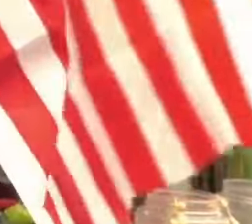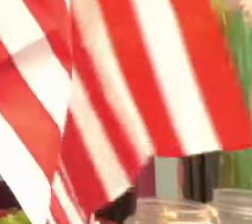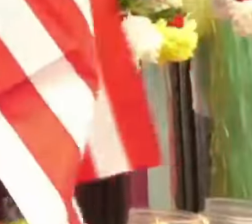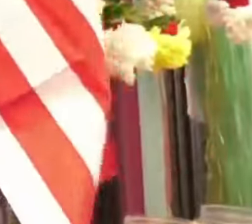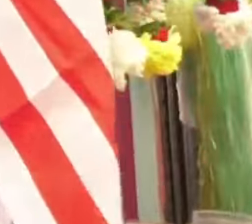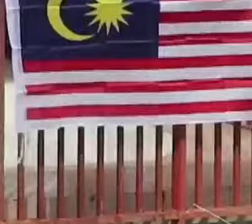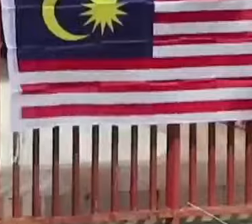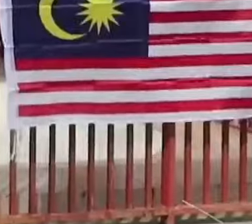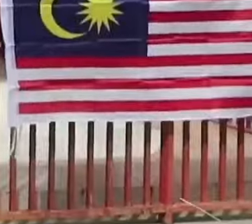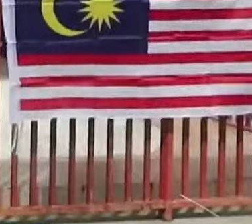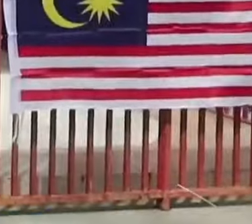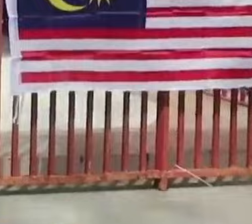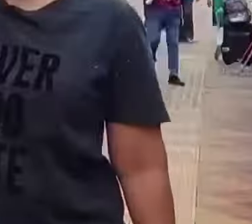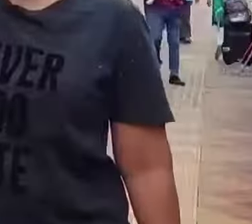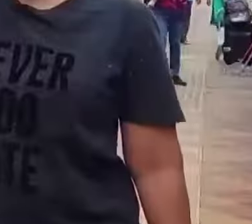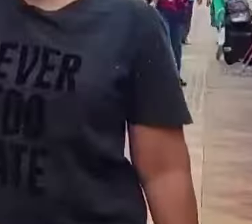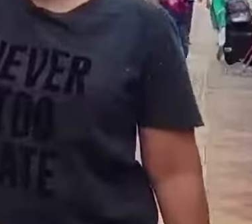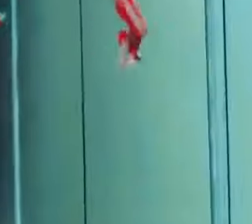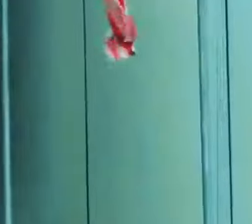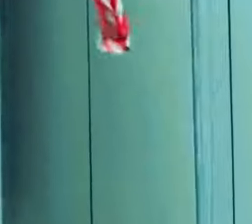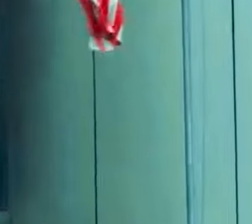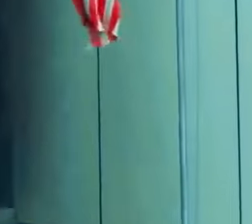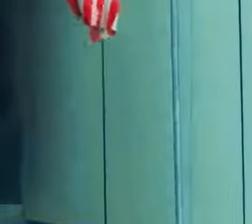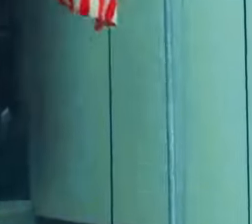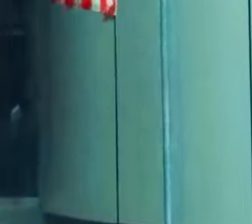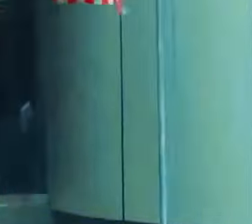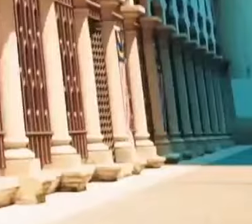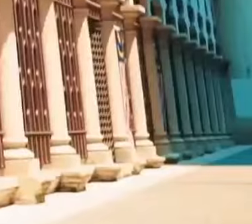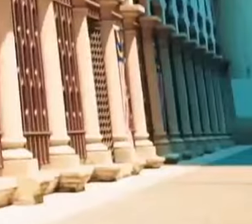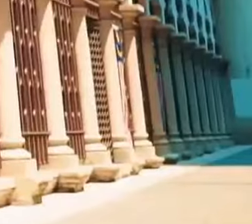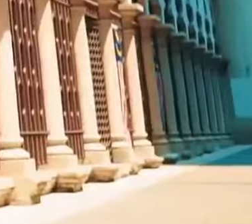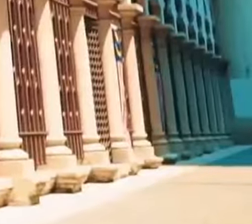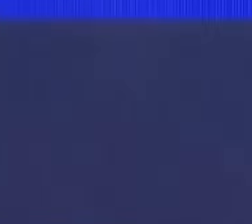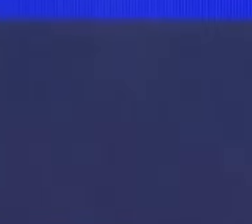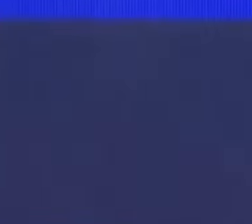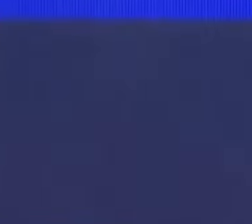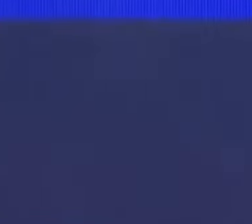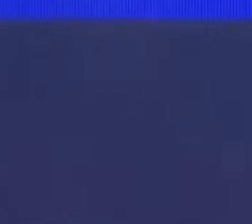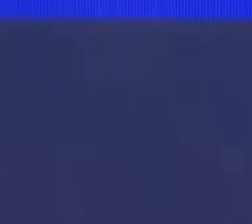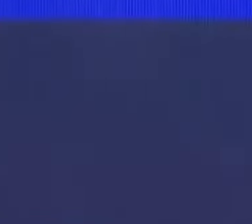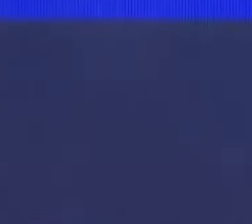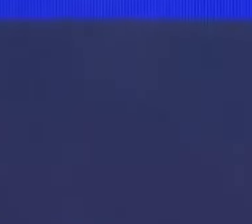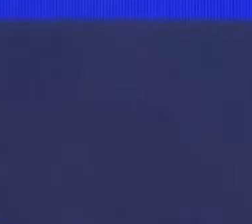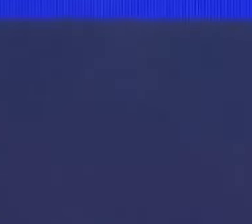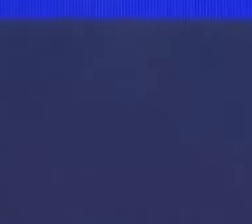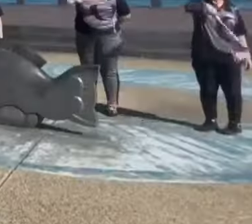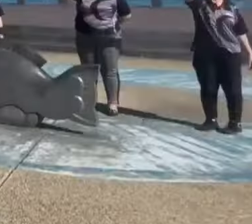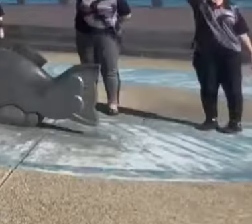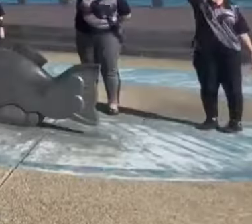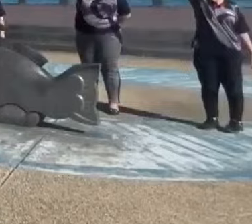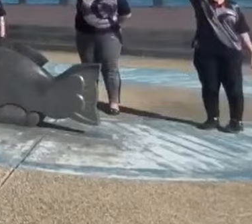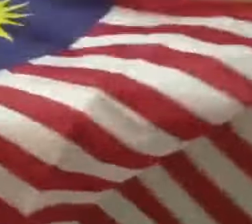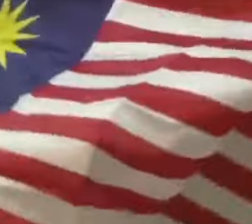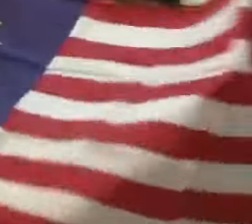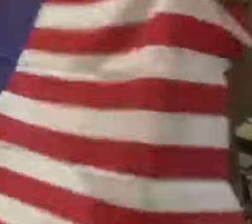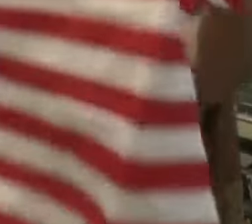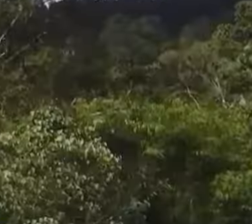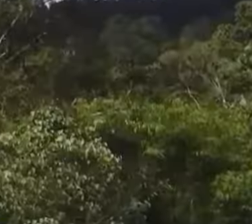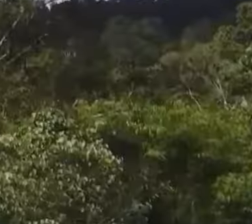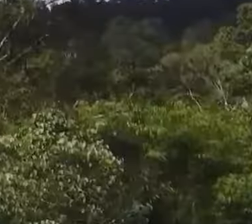dan kuil dan gereja, setiap jabatan. Yang saya minta, kibarkan jalur